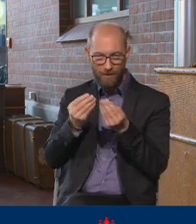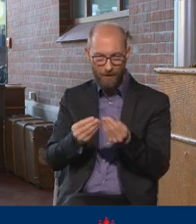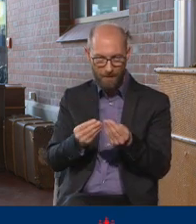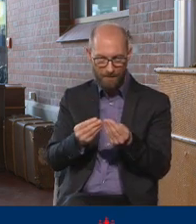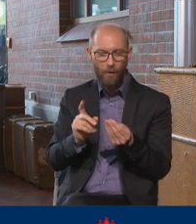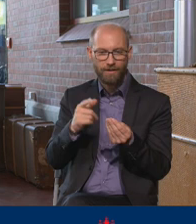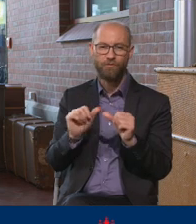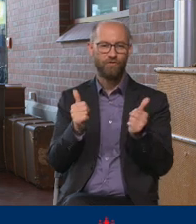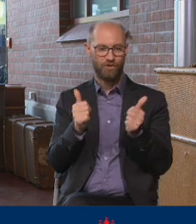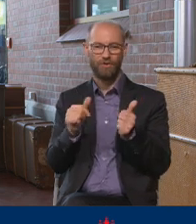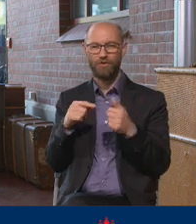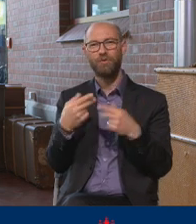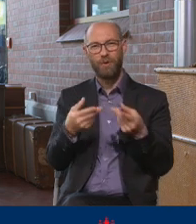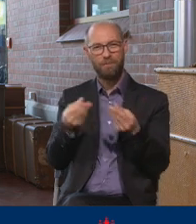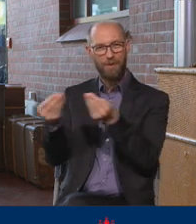bitteschön